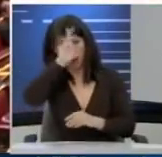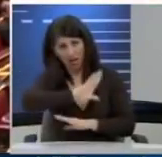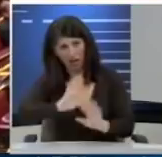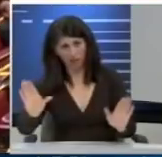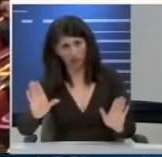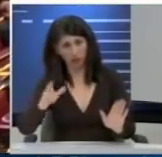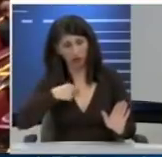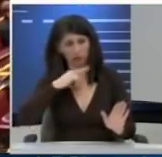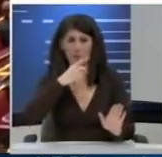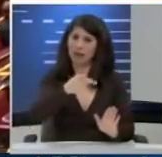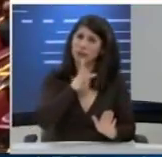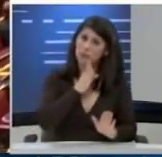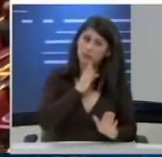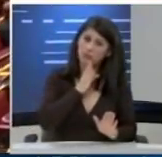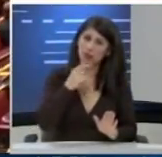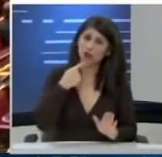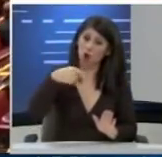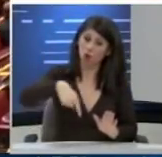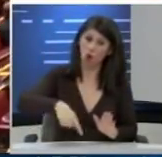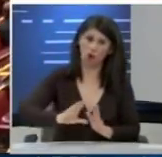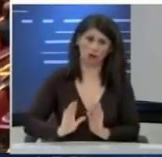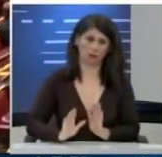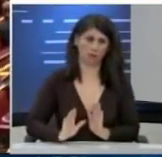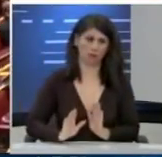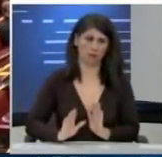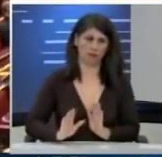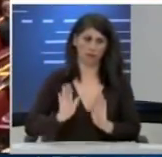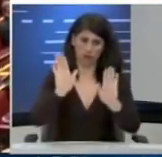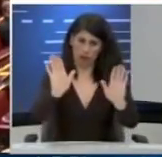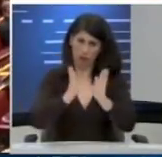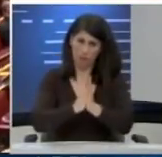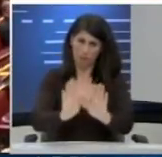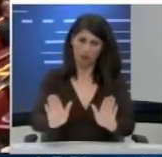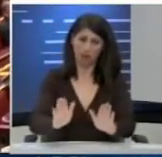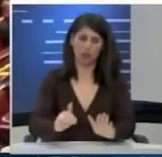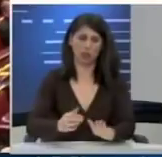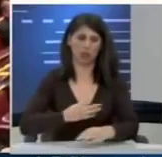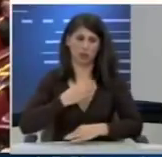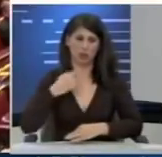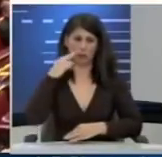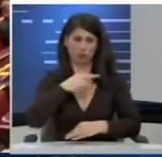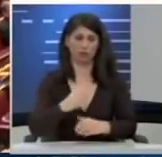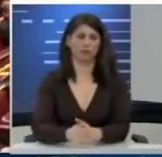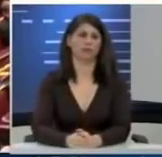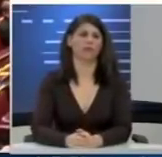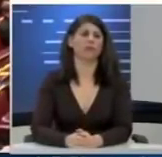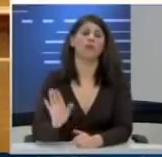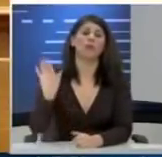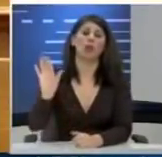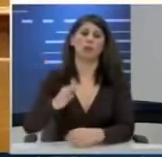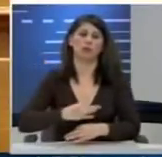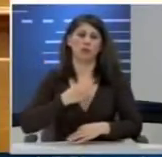απαράδεκτο, δεν σας απάντησα το μεσημέρι, το λέω τώρα. Έλεος. Με συγχωρείτε, κύριε Πρόεδρε. Όμως, κύριε Πρόεδρε, δεν